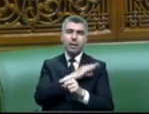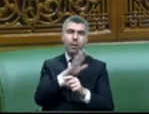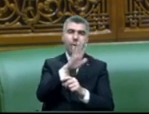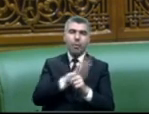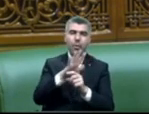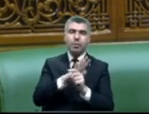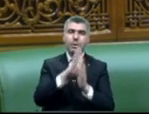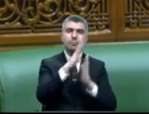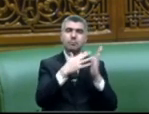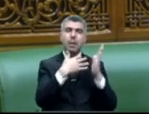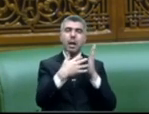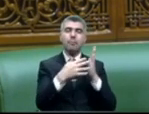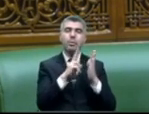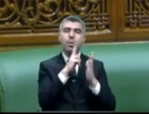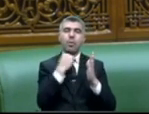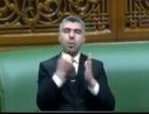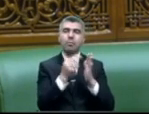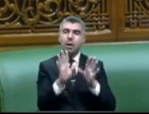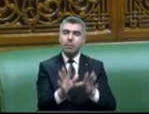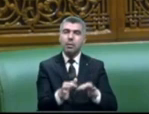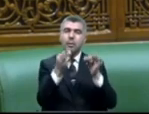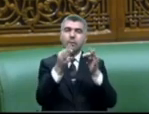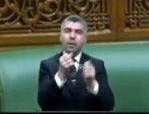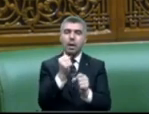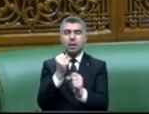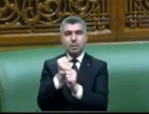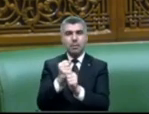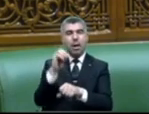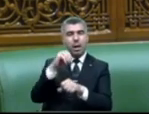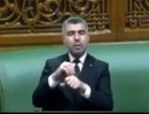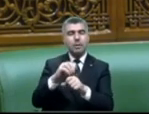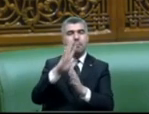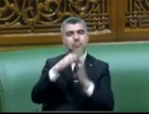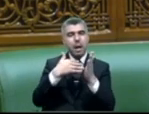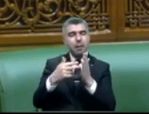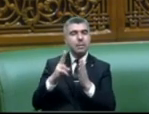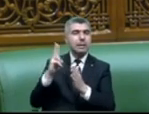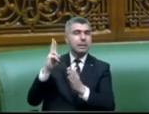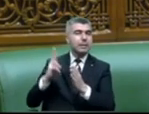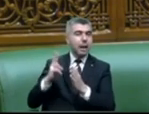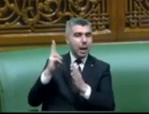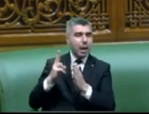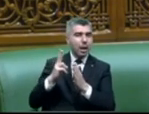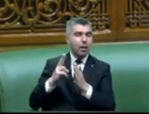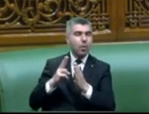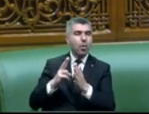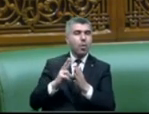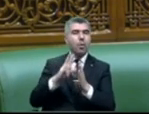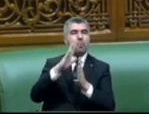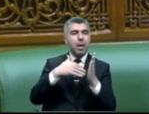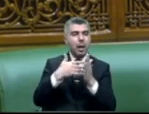البرامج التي خصصتها الحكومة لخلق مناصب شغل وقبيل برامج انطلاقة وبرنامج فرصة